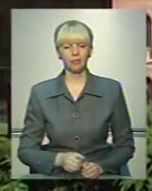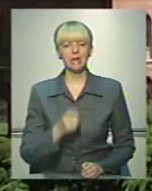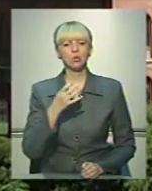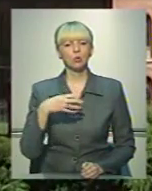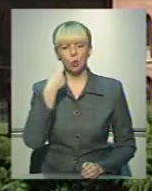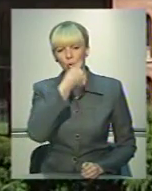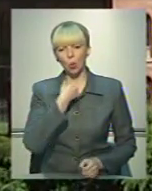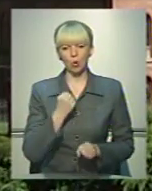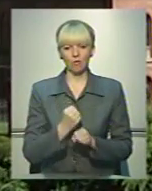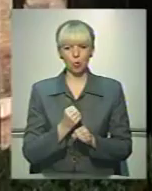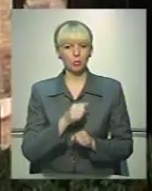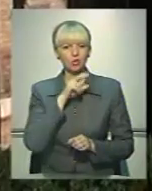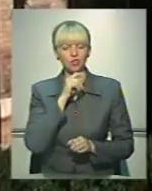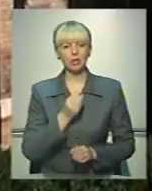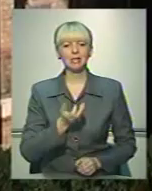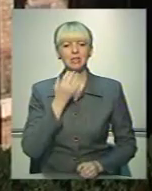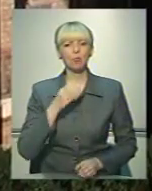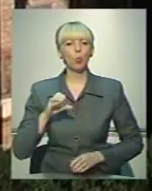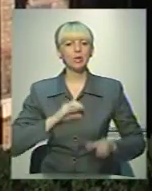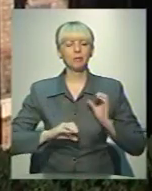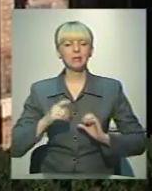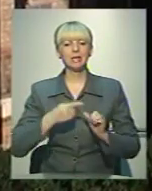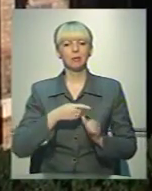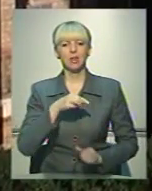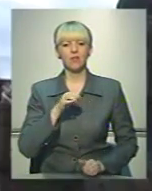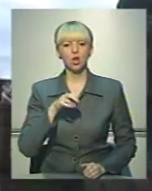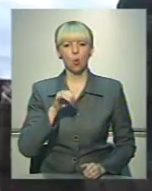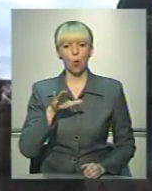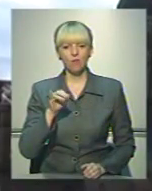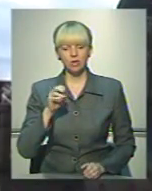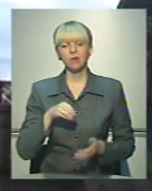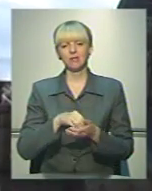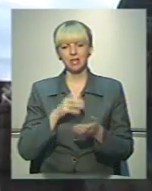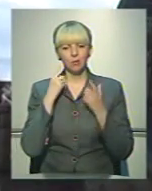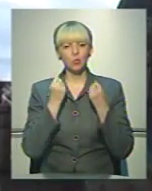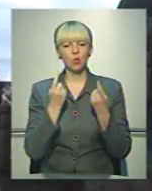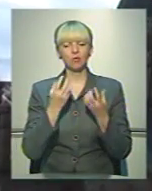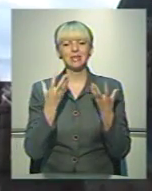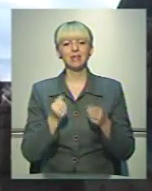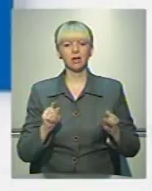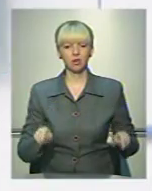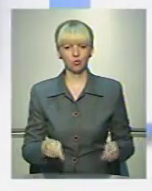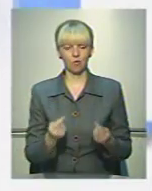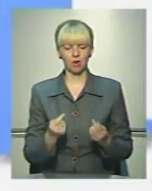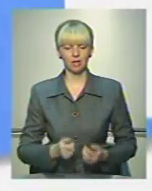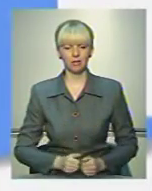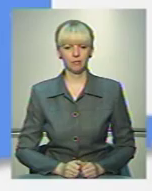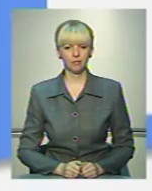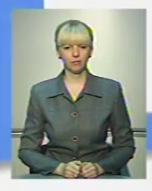140 років роботи. Чернівецький національний університет імені Юрія Федьковича відзначає ювілей з дня заснування.